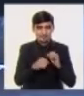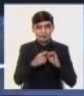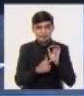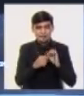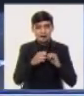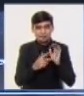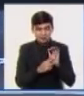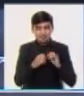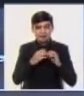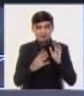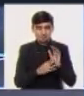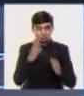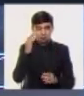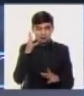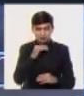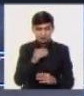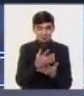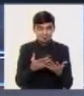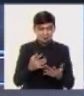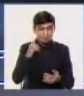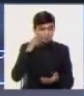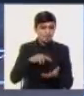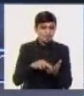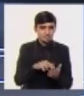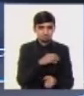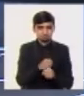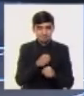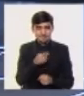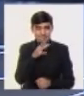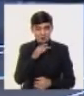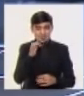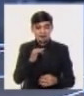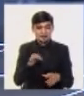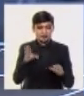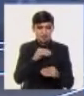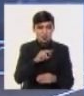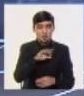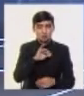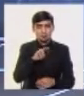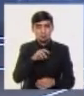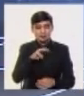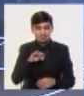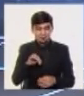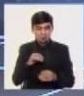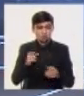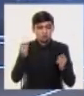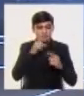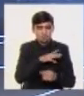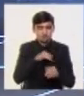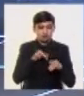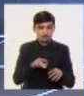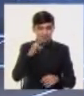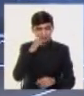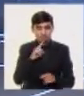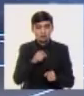17, 18, 19. Граждане планируют провести это время. Наш корреспондент Людмила Батюшкина решила узнать, чем